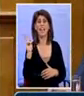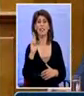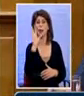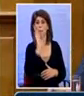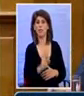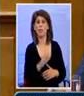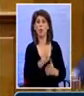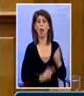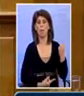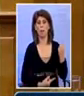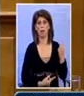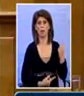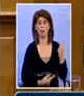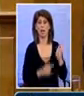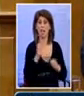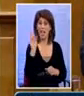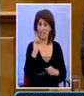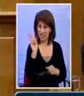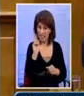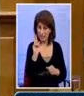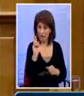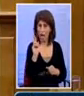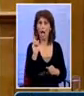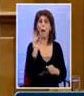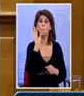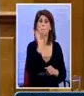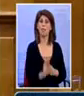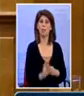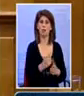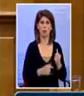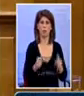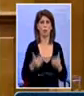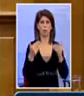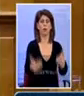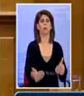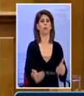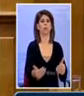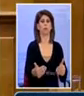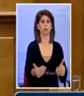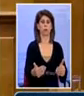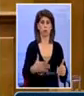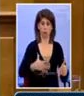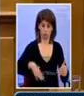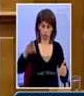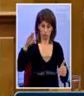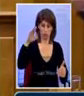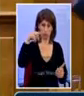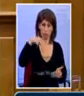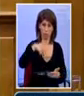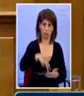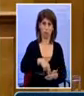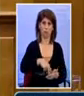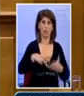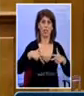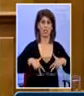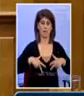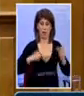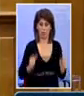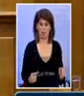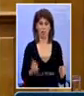ελλείμματος. Τη ρήτρα μηδενικού ελλείμματος που εμείς αμέσως αναστήλαμε με το που πατήσαμε τα πόδια μας στους κυβερνητικούς